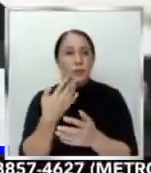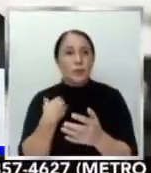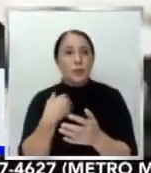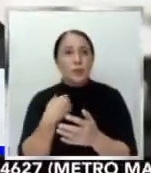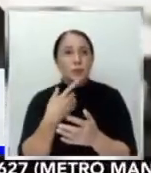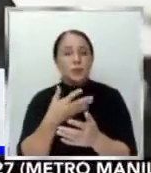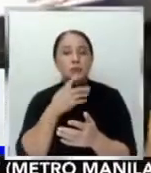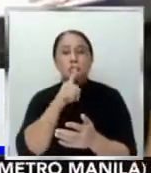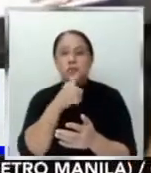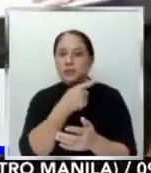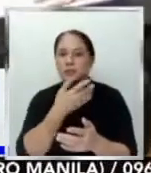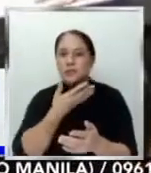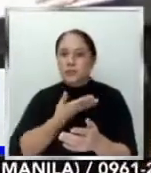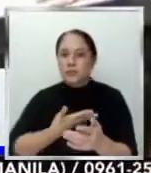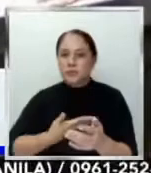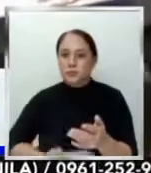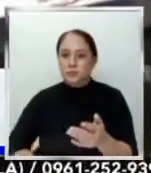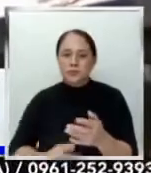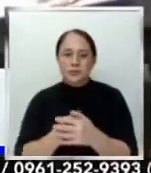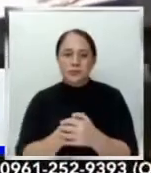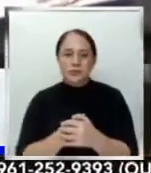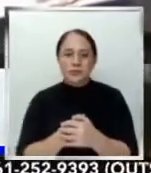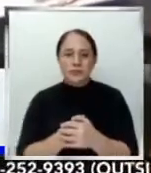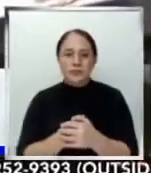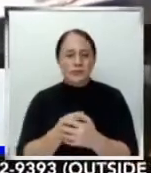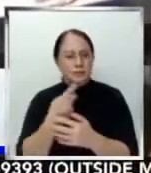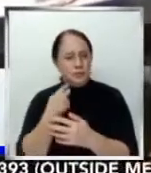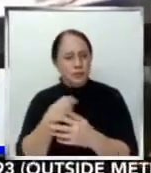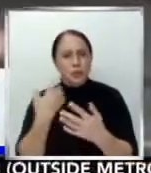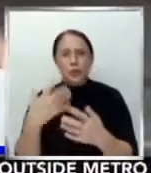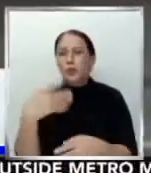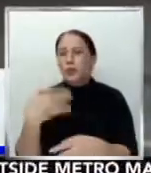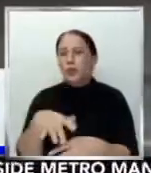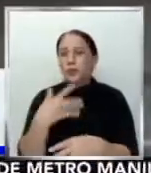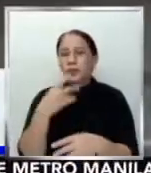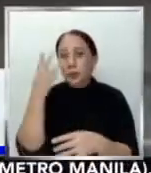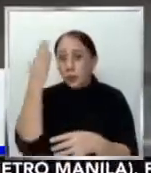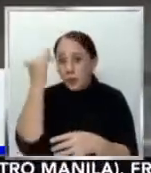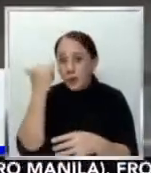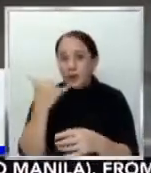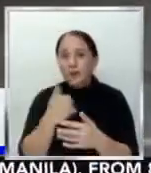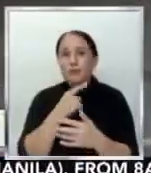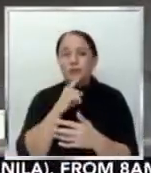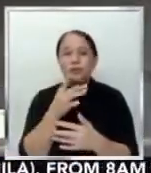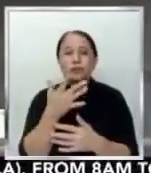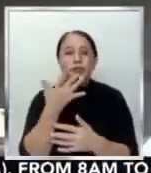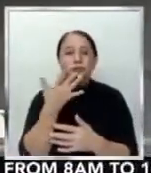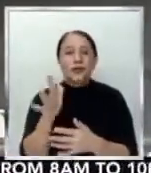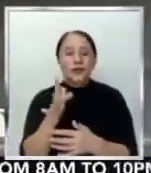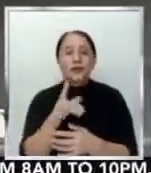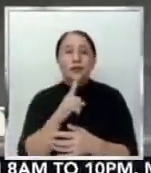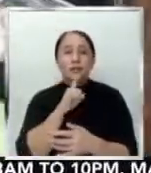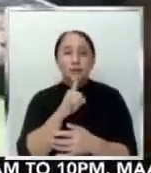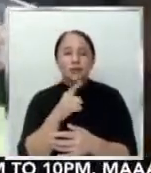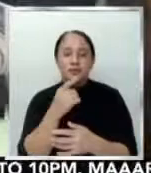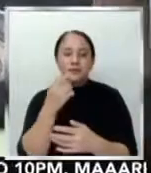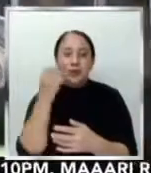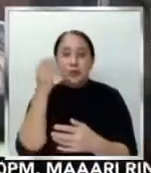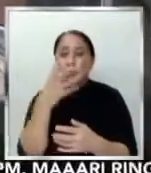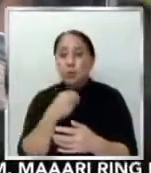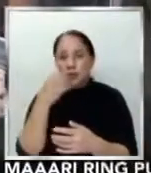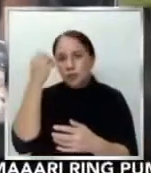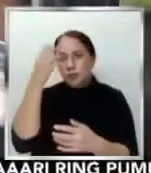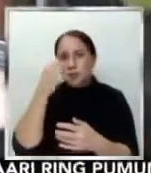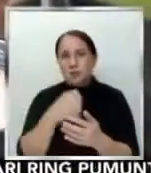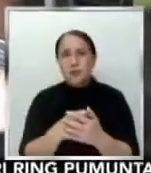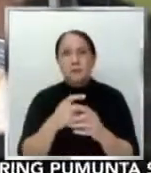na po siya. At mukhang sulit naman dahil nasarapan daw ng gusto si Lolo Roberto. Pero ang